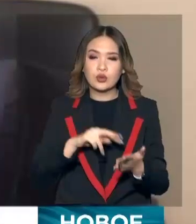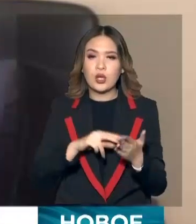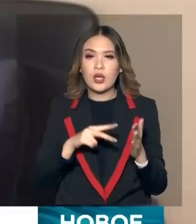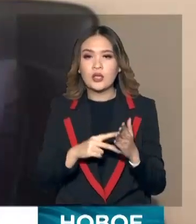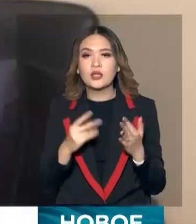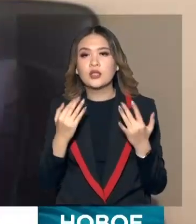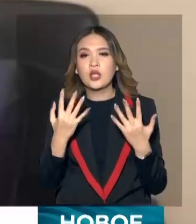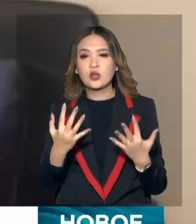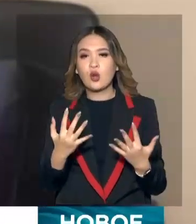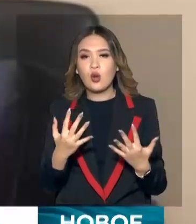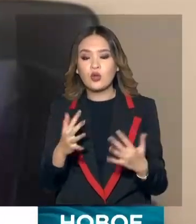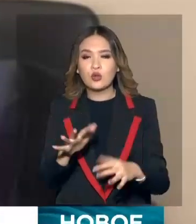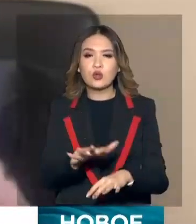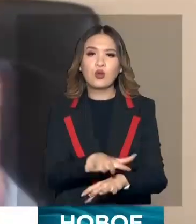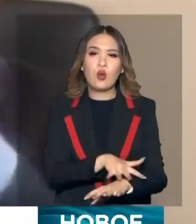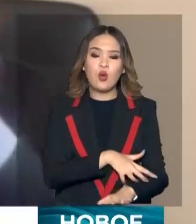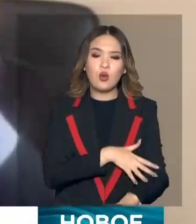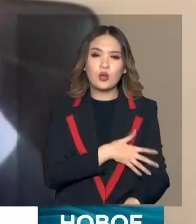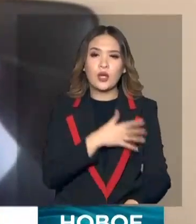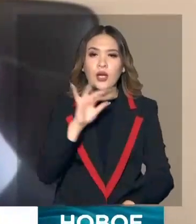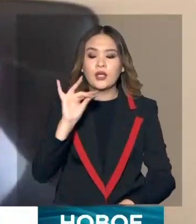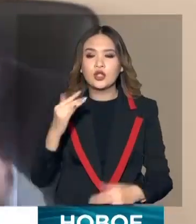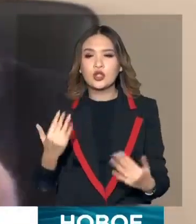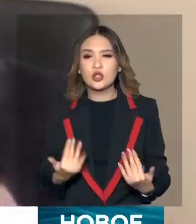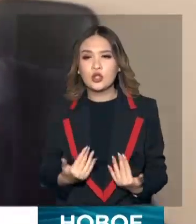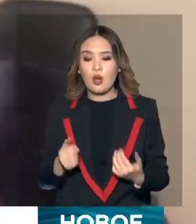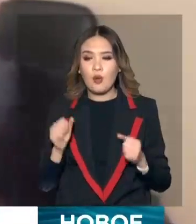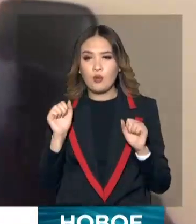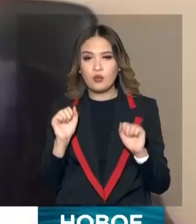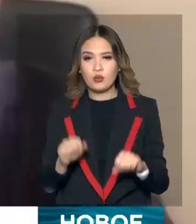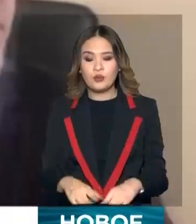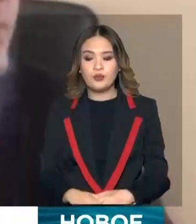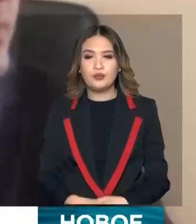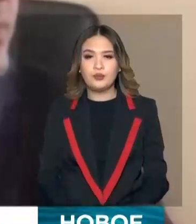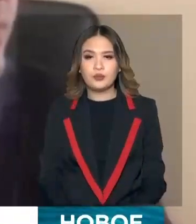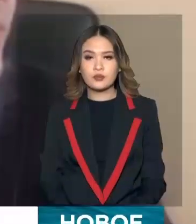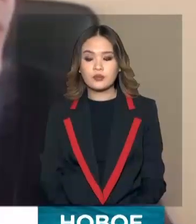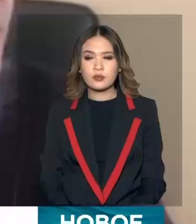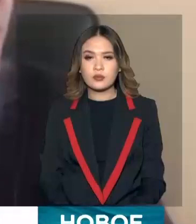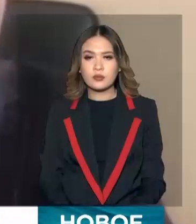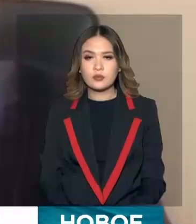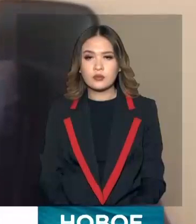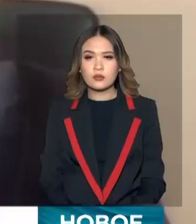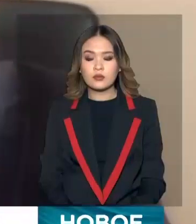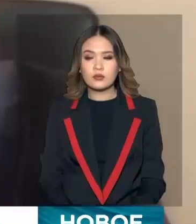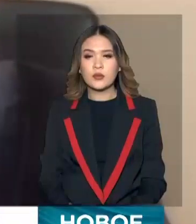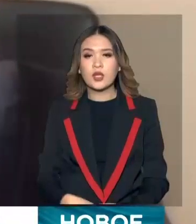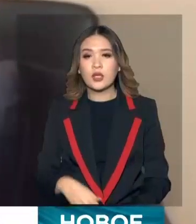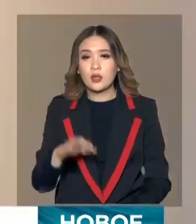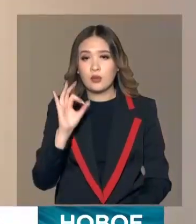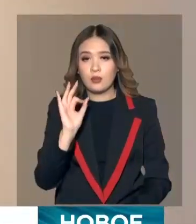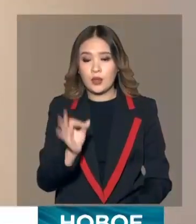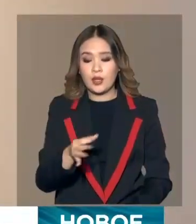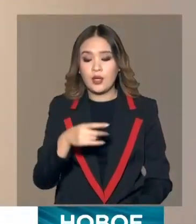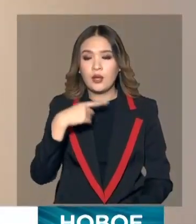насколько они долгосрочны и жизнеспособны? Да, действительно, вы